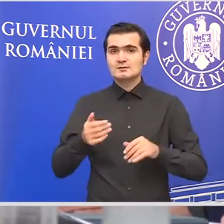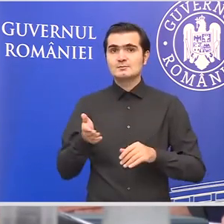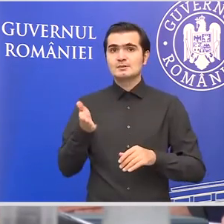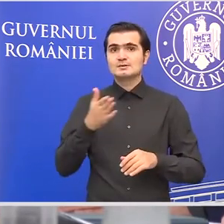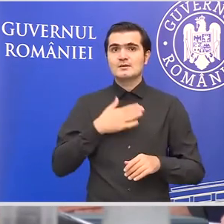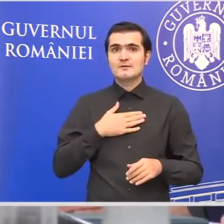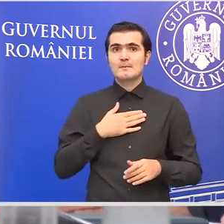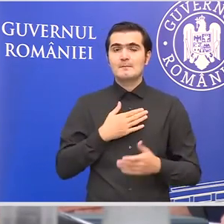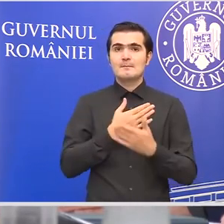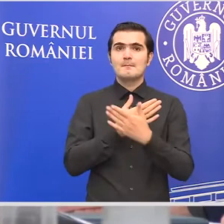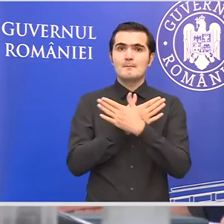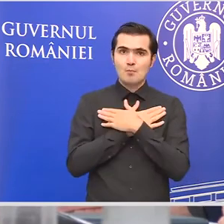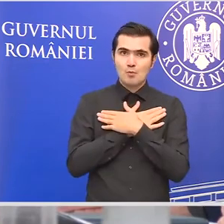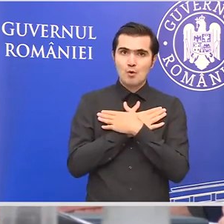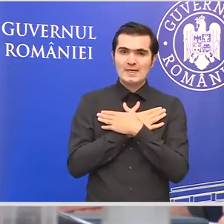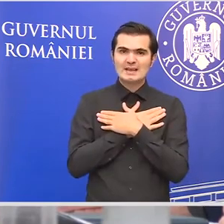tuturor.